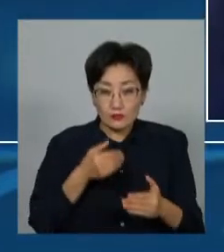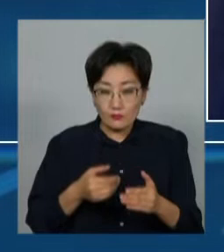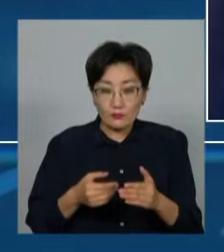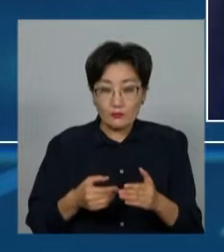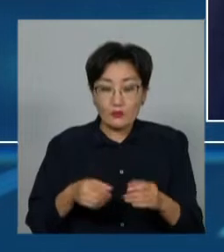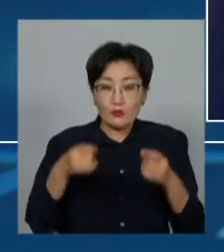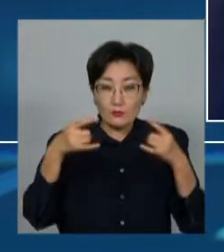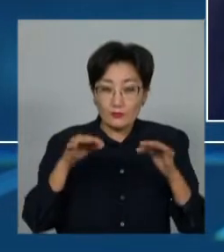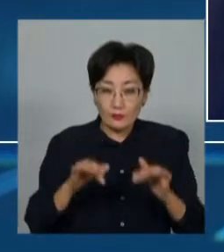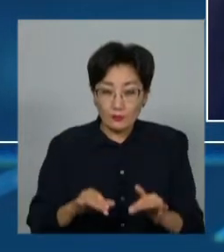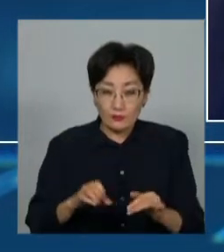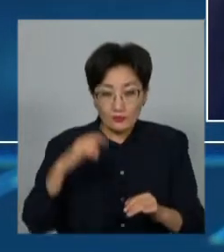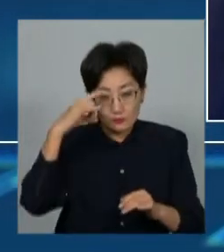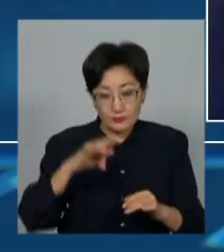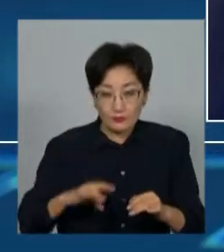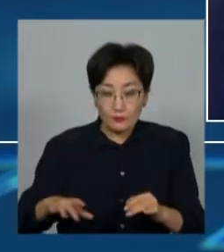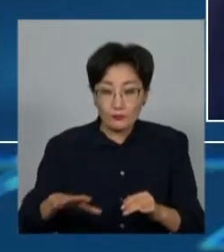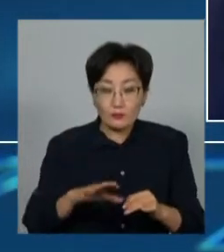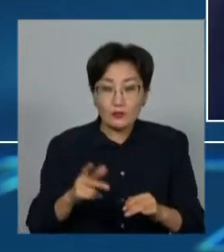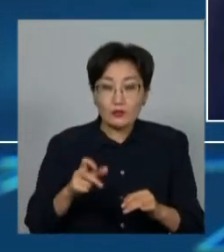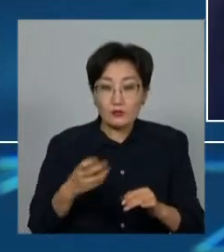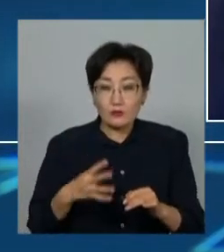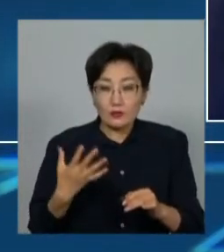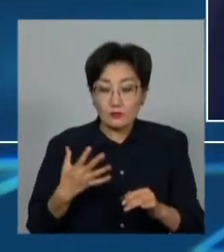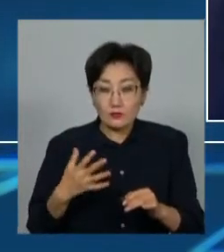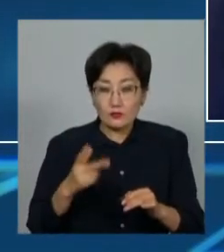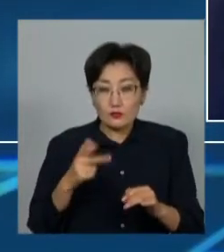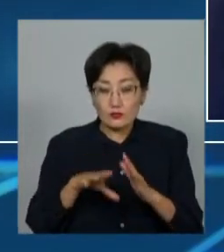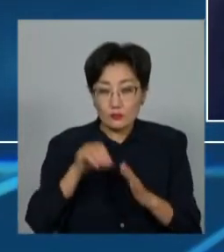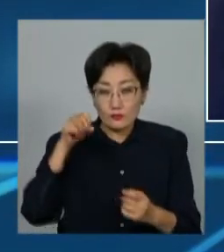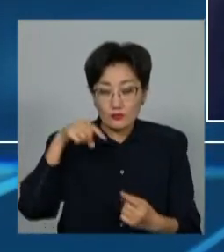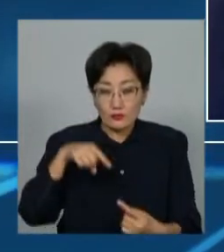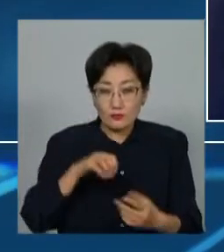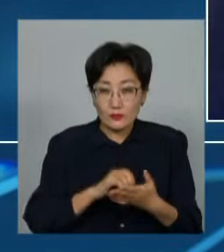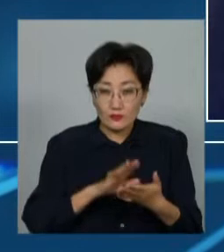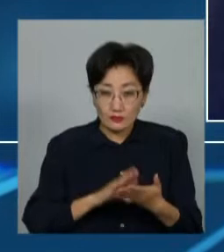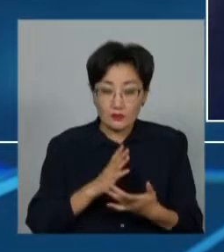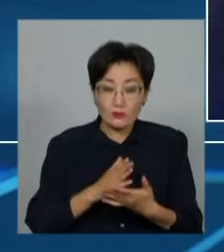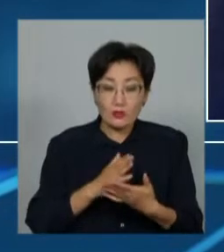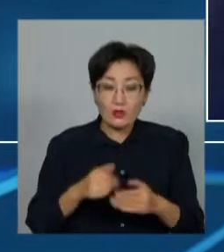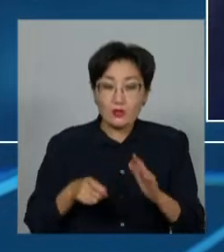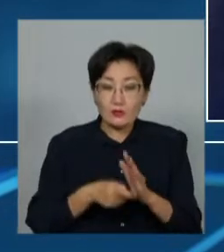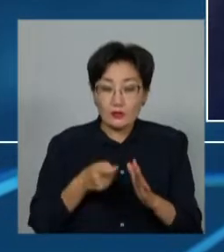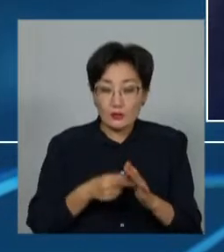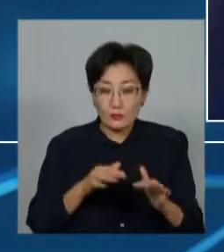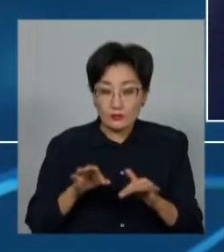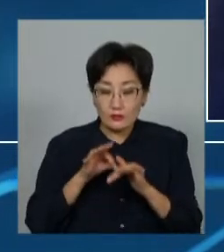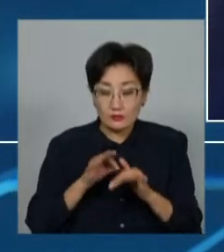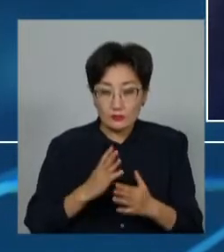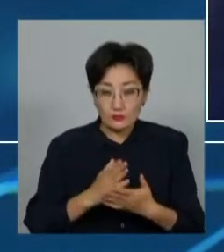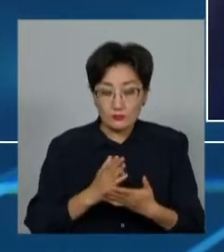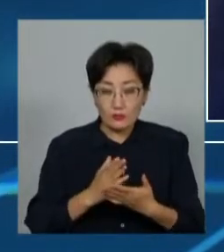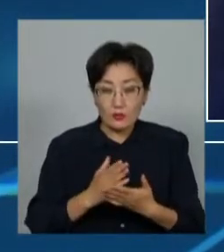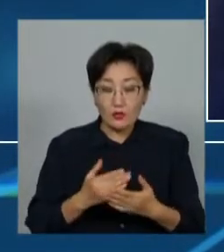тізілімге Қазақстан Республикасының қылмыстық кодексінің 345-ші бап 3-ші бөлігі бойынша тіркеліп, тергеп-тексеру амалдары